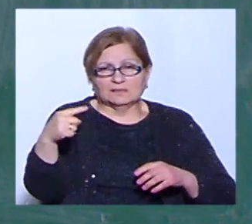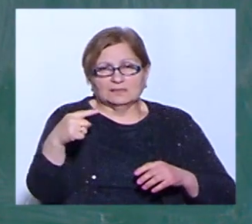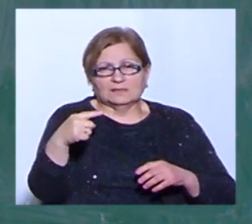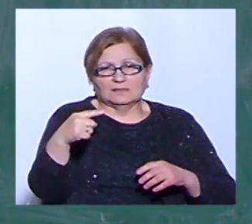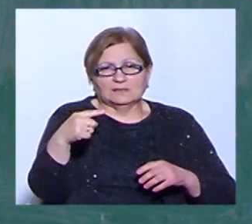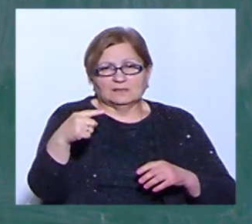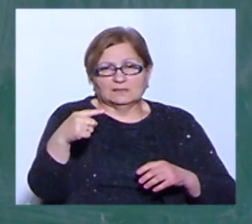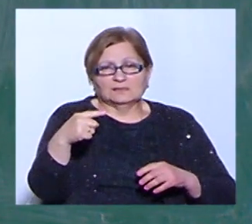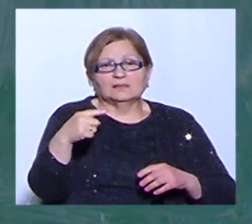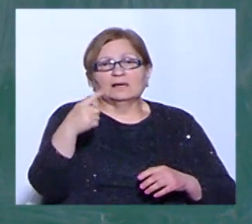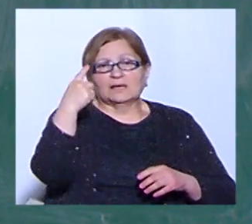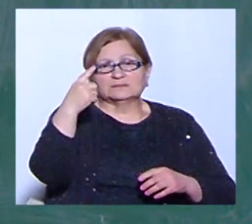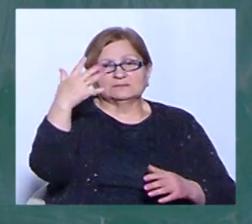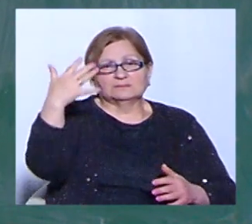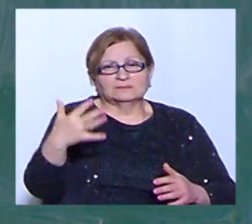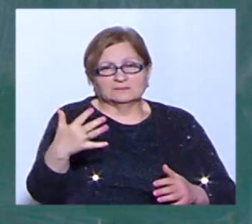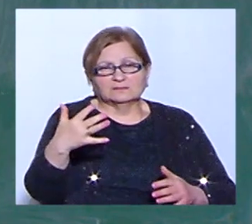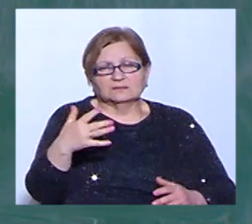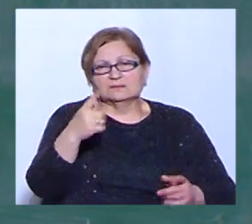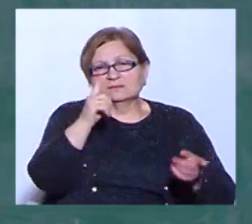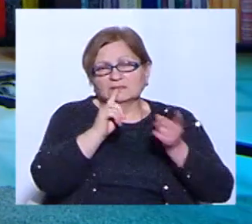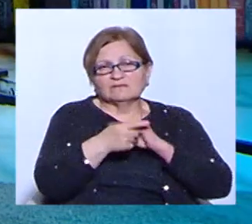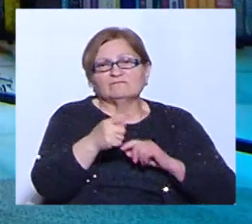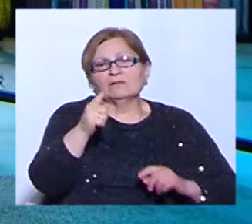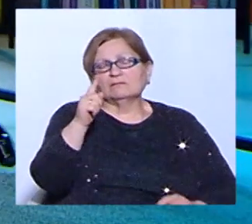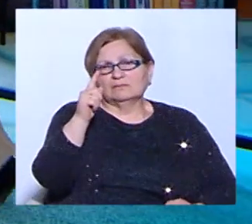1 მეხუთედი, იგივე 0.2.